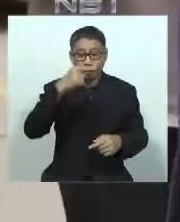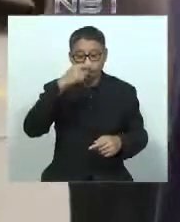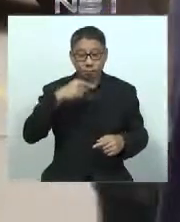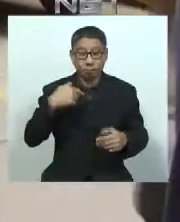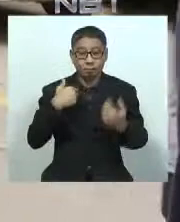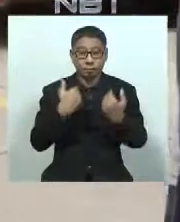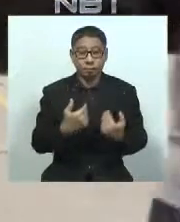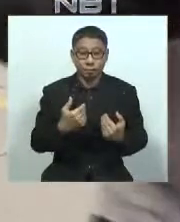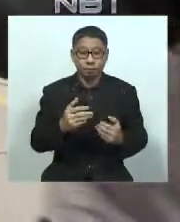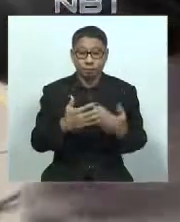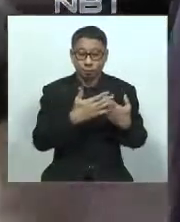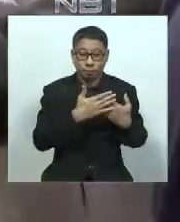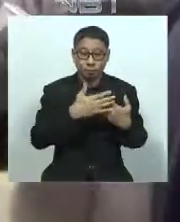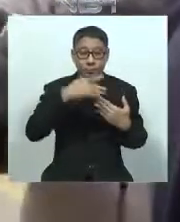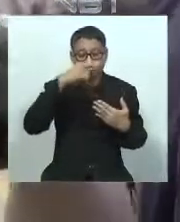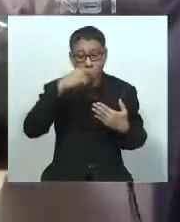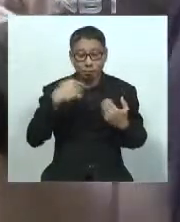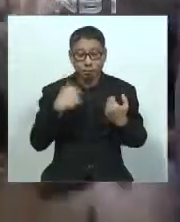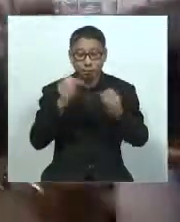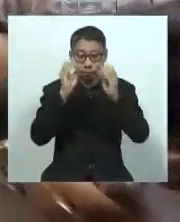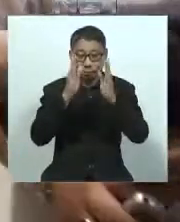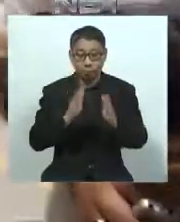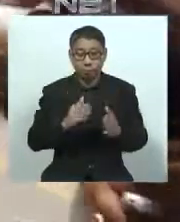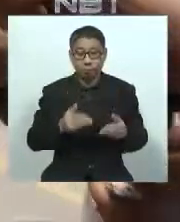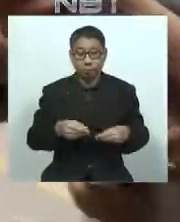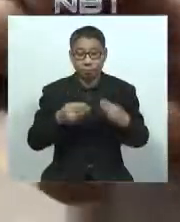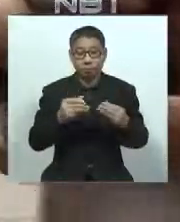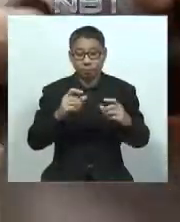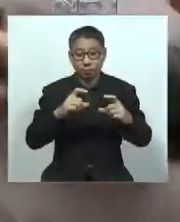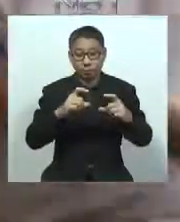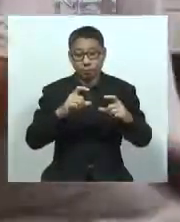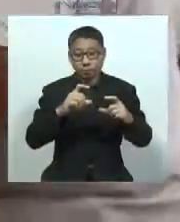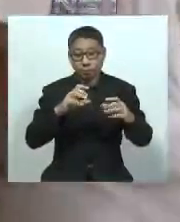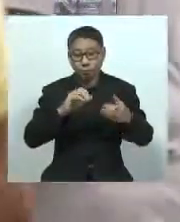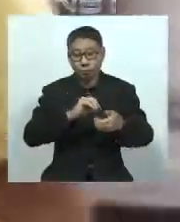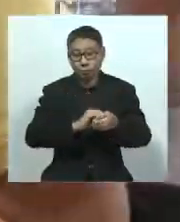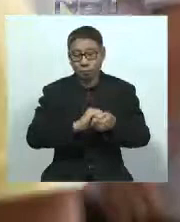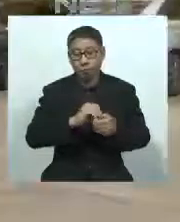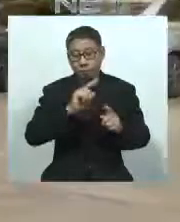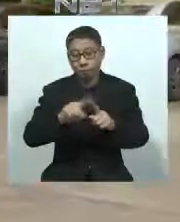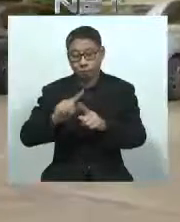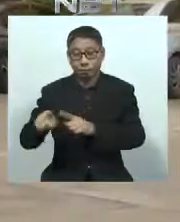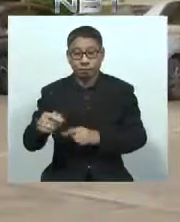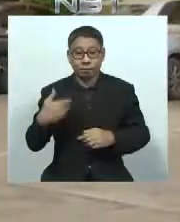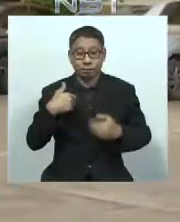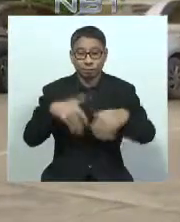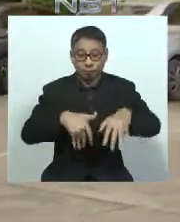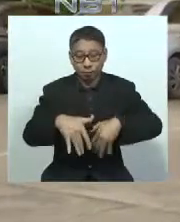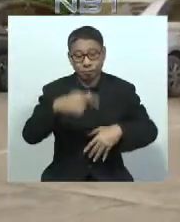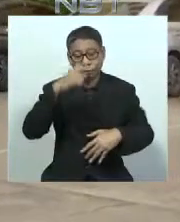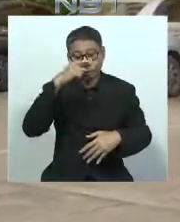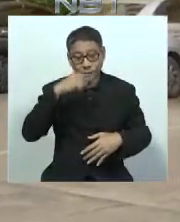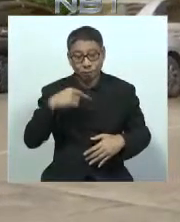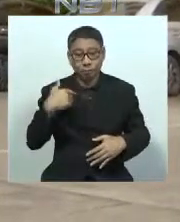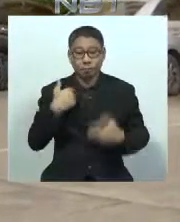ลพรรคพลังไทยรักไทยพรรคครูไทยเพื่อแผ่นดินพรรคประชานิยมพรรคประชาธรรมไทยพรรคพลเมืองไทยพรรคประชา